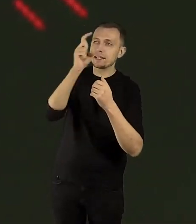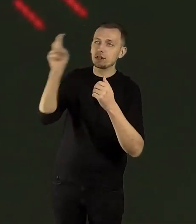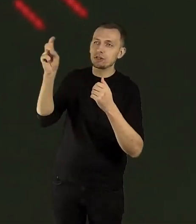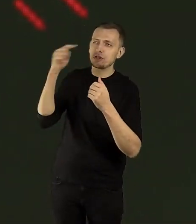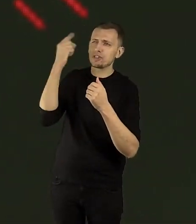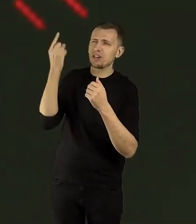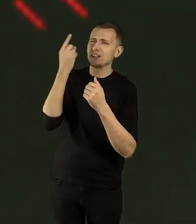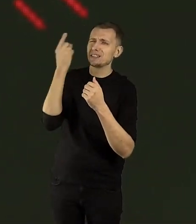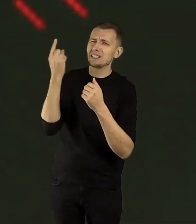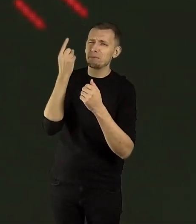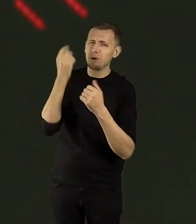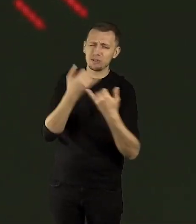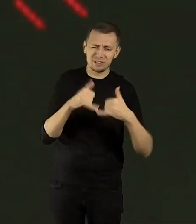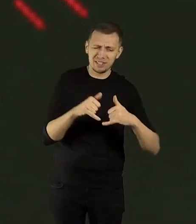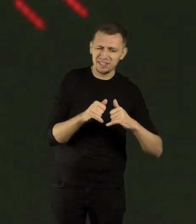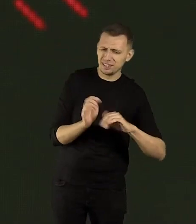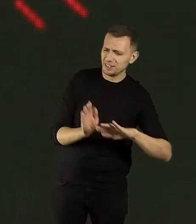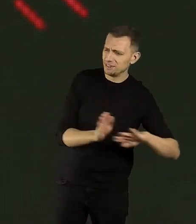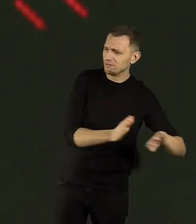proste narzędzie.